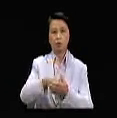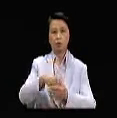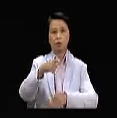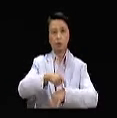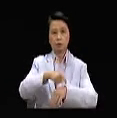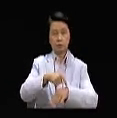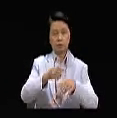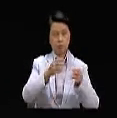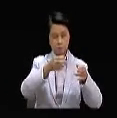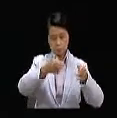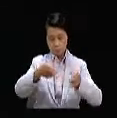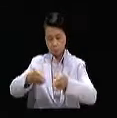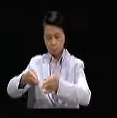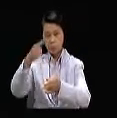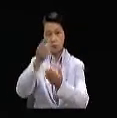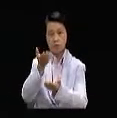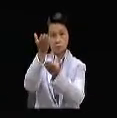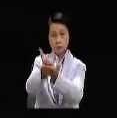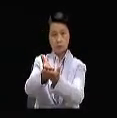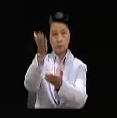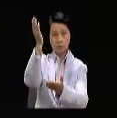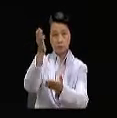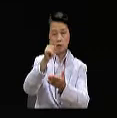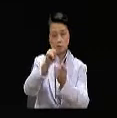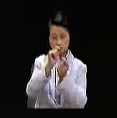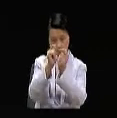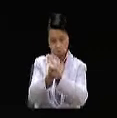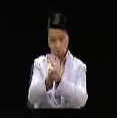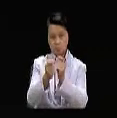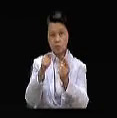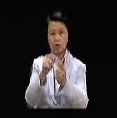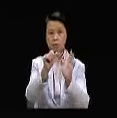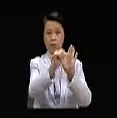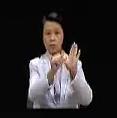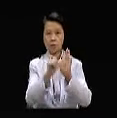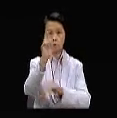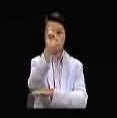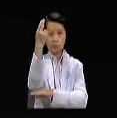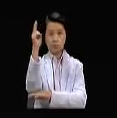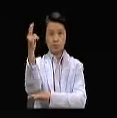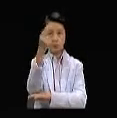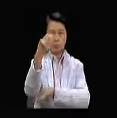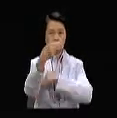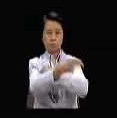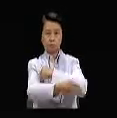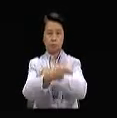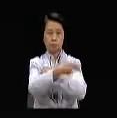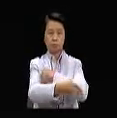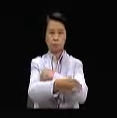masih dalam perencanaan untuk membentangkan satu pindahan kepada akta perut Anan negara